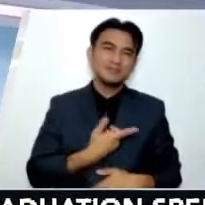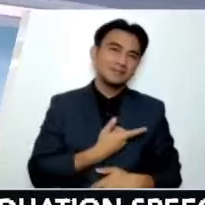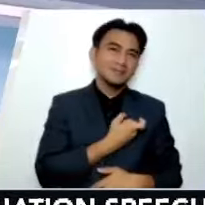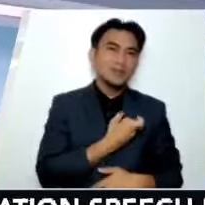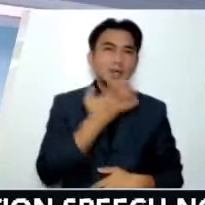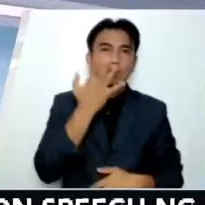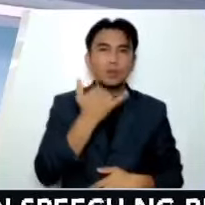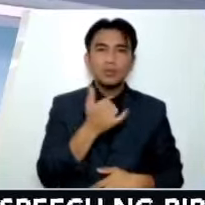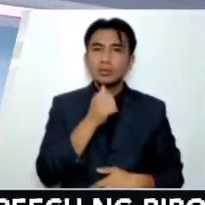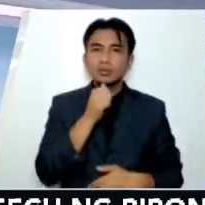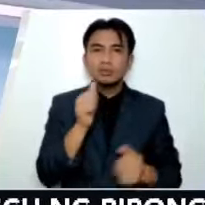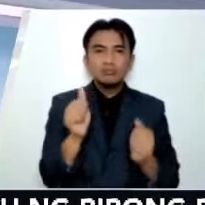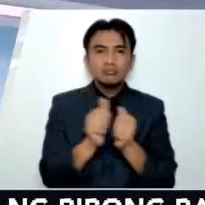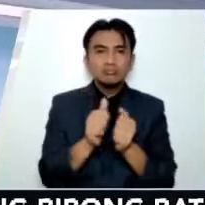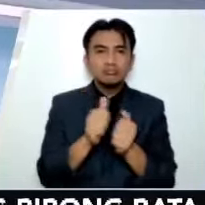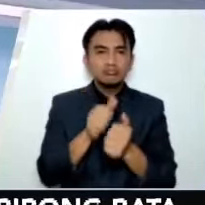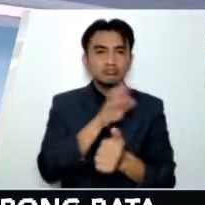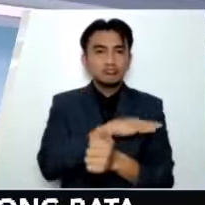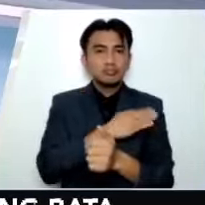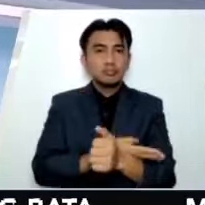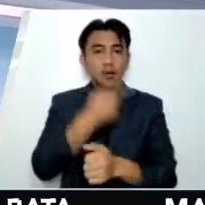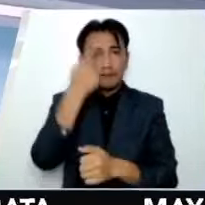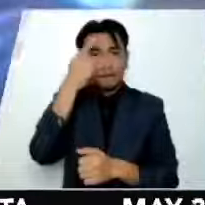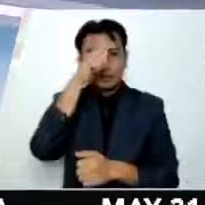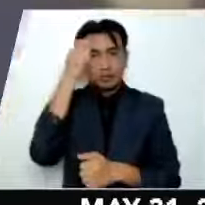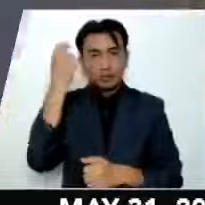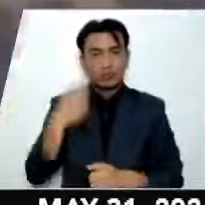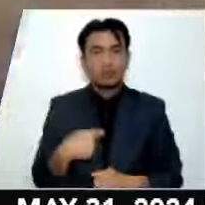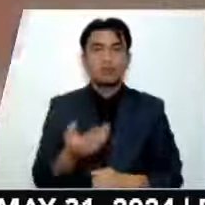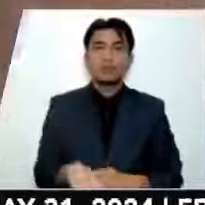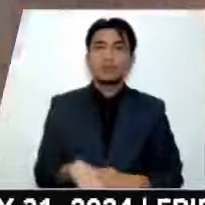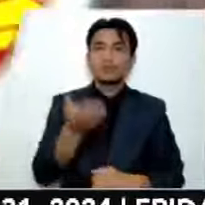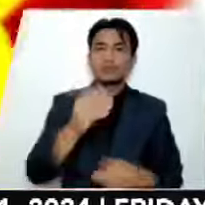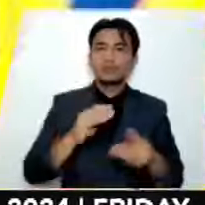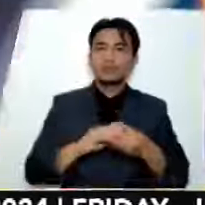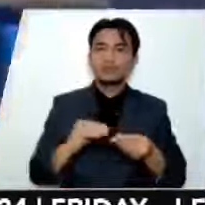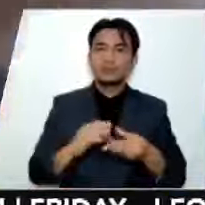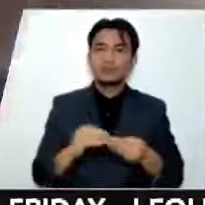nakasama ang kanilang mga anak. May report si Marie Zumali.